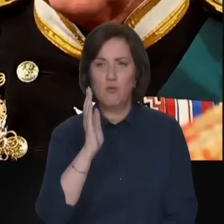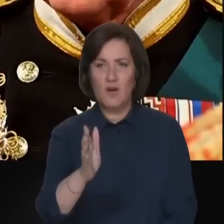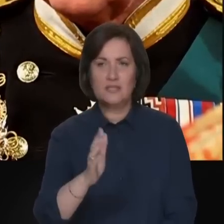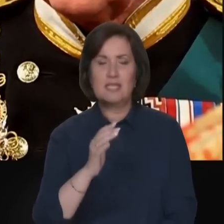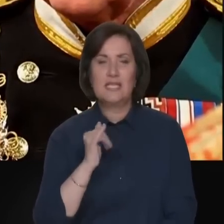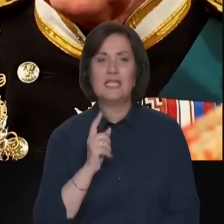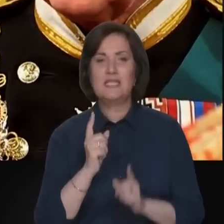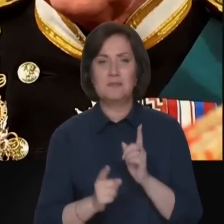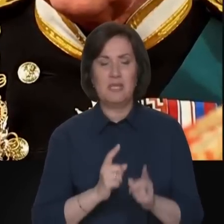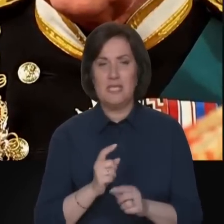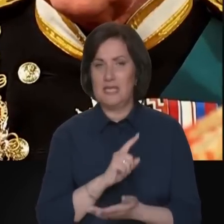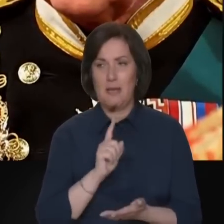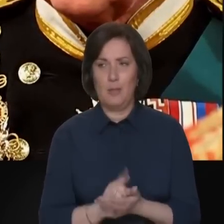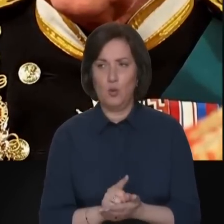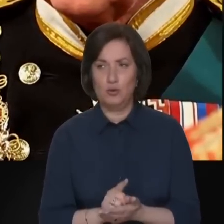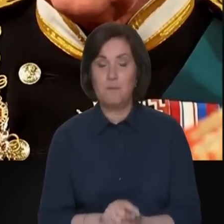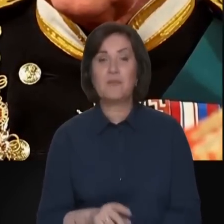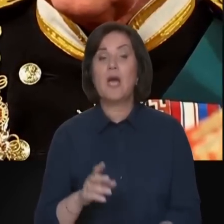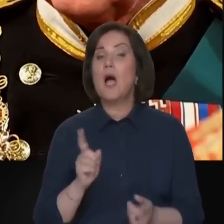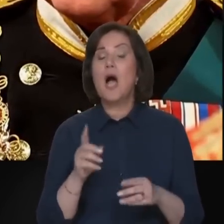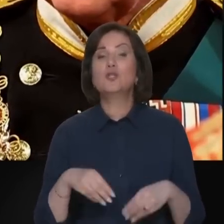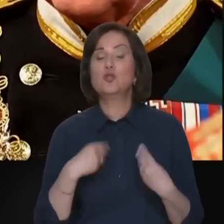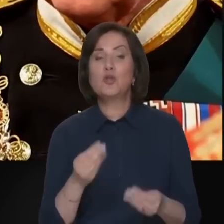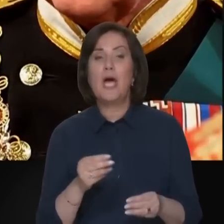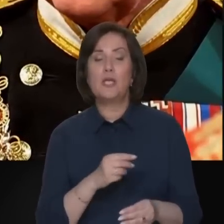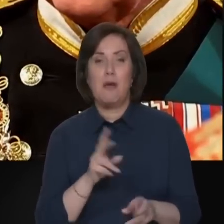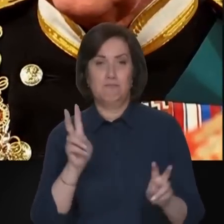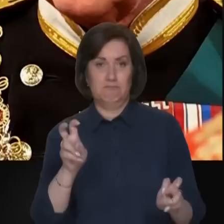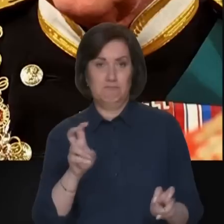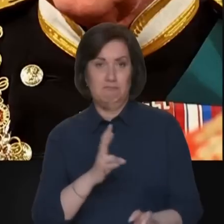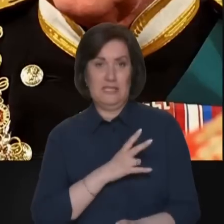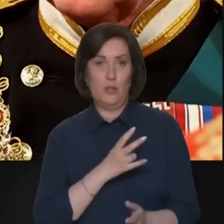і зміни неминучі. А що дає цей титул по факту?